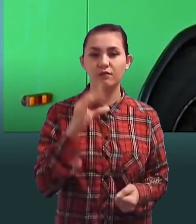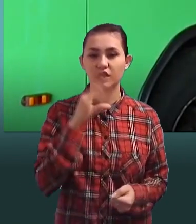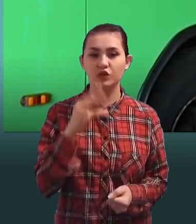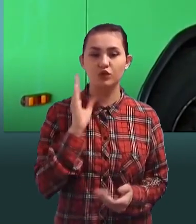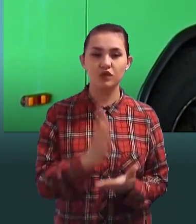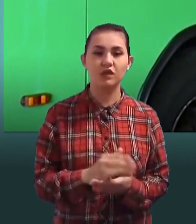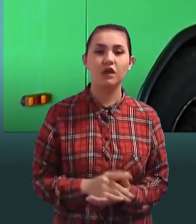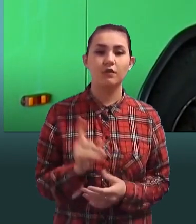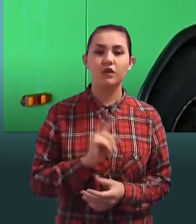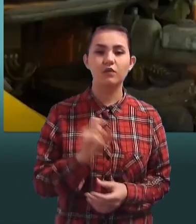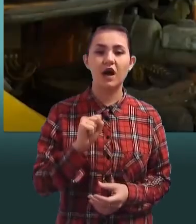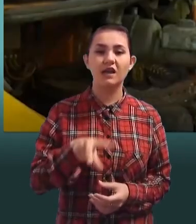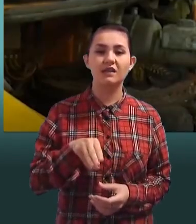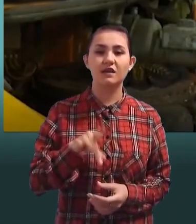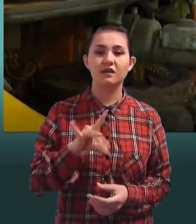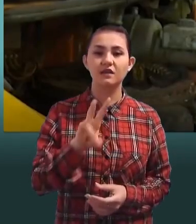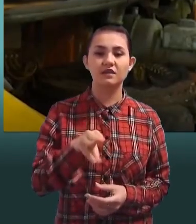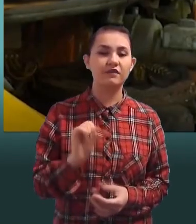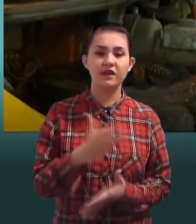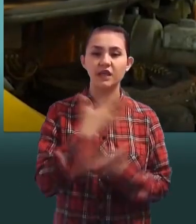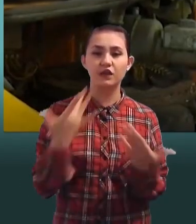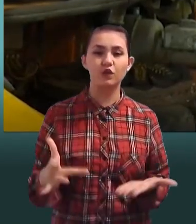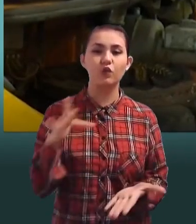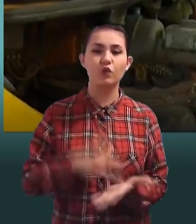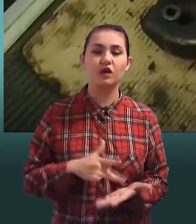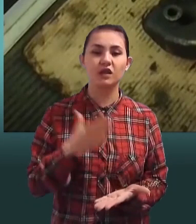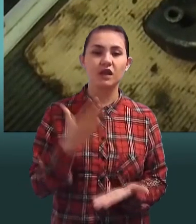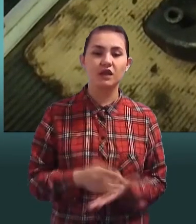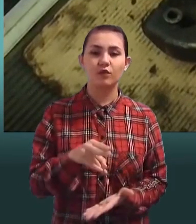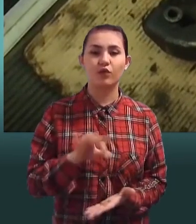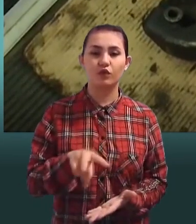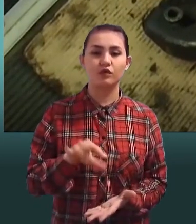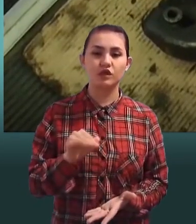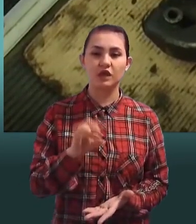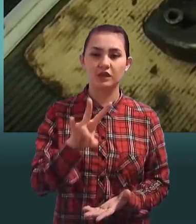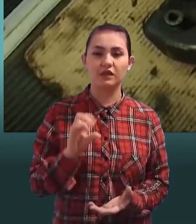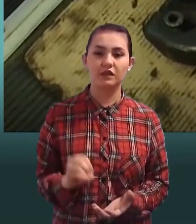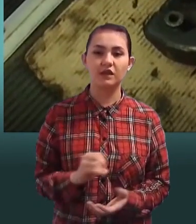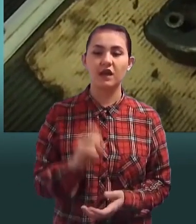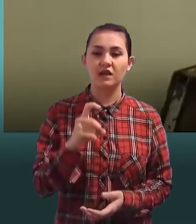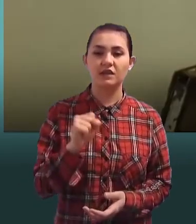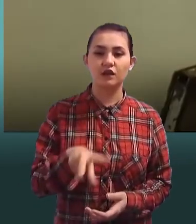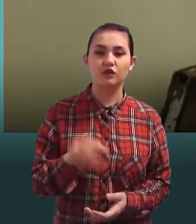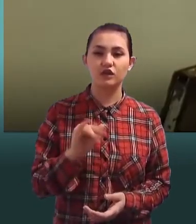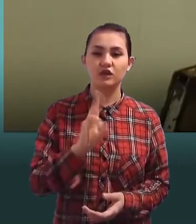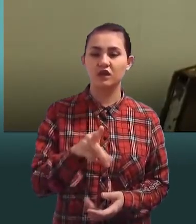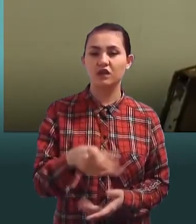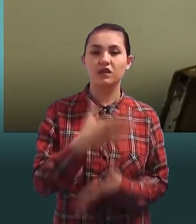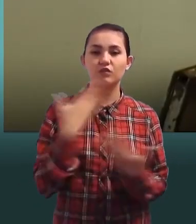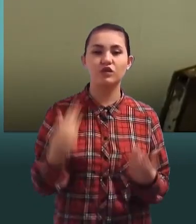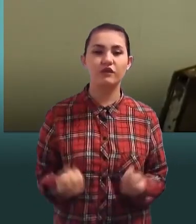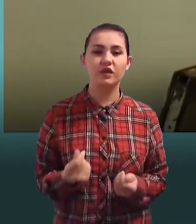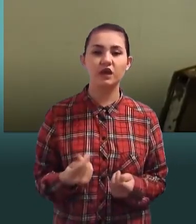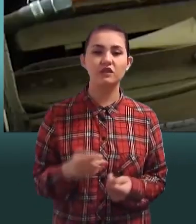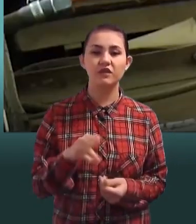Потому что альтернативы нет, потому что город находится в положении заложника. Он не может финансово и